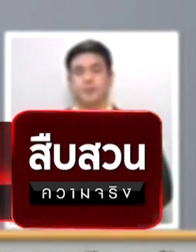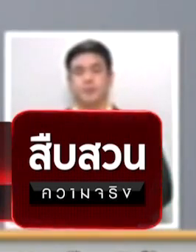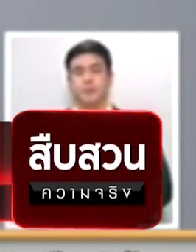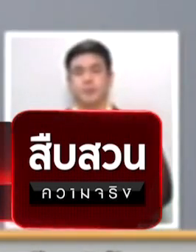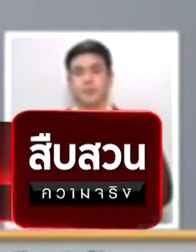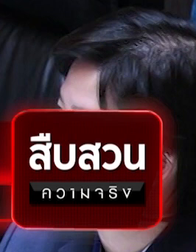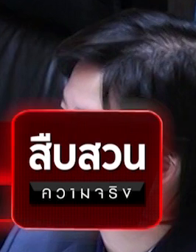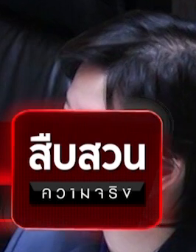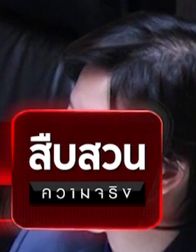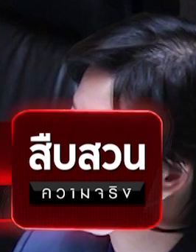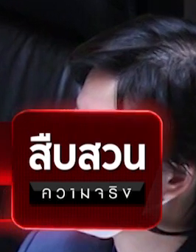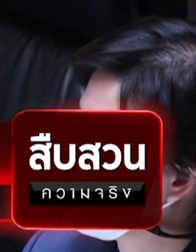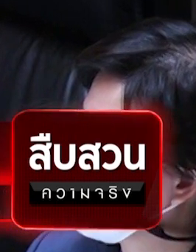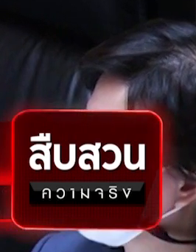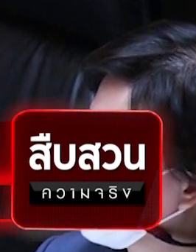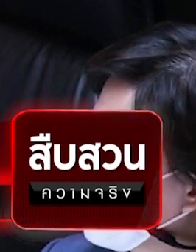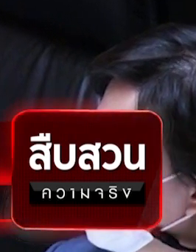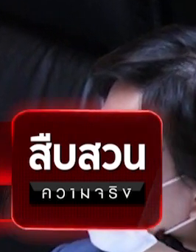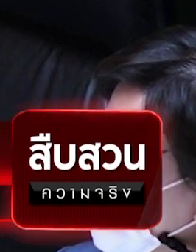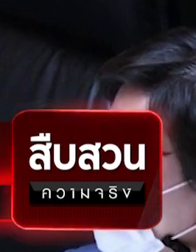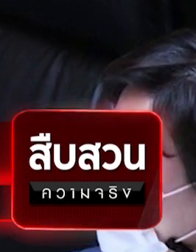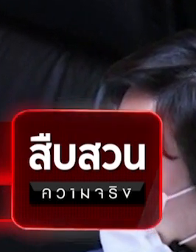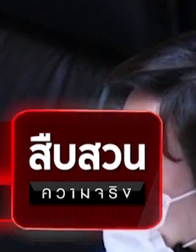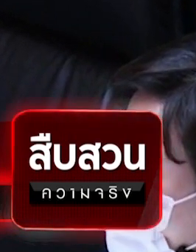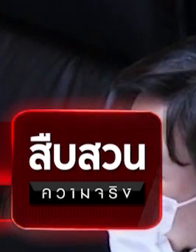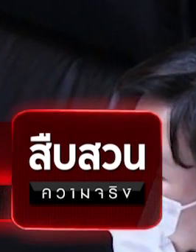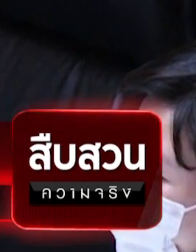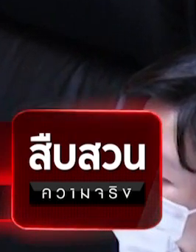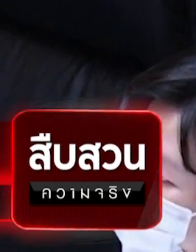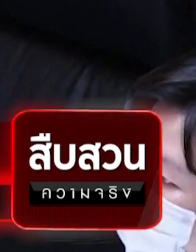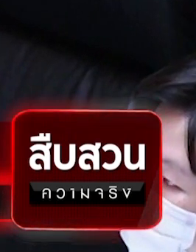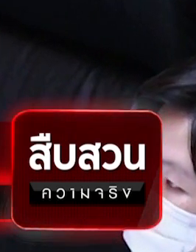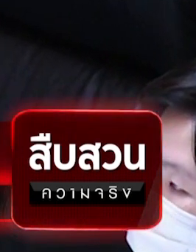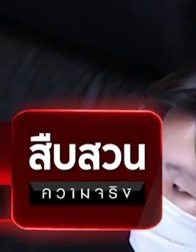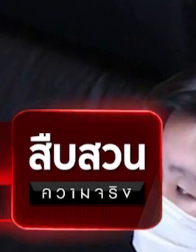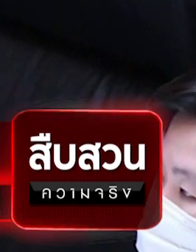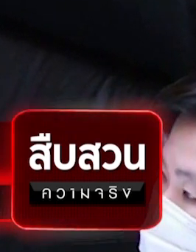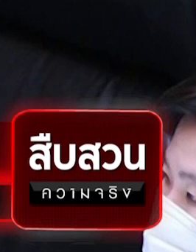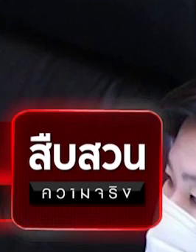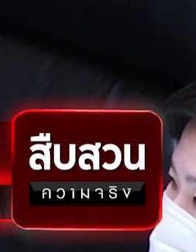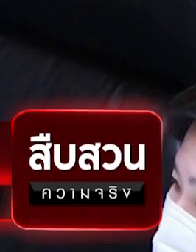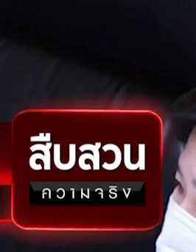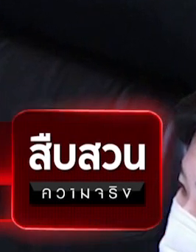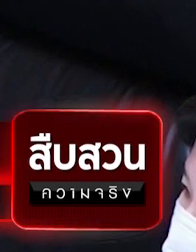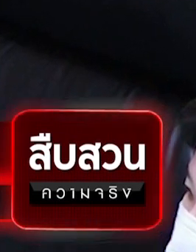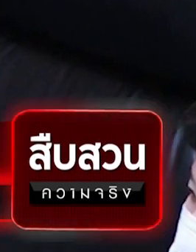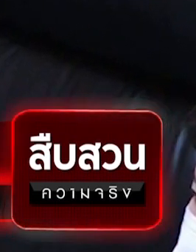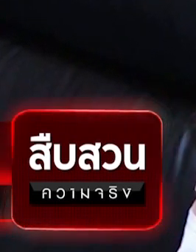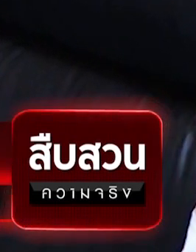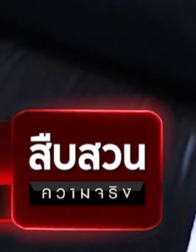กาลที่10โดยธนิการพรพงษาโรจน์ได้ลงชื่อเข้าร่วมประชุมและไม่ได้ลาประชุม